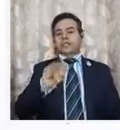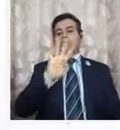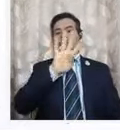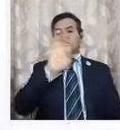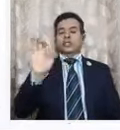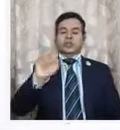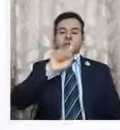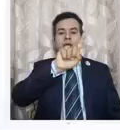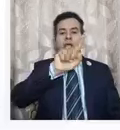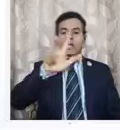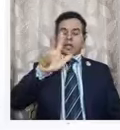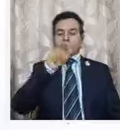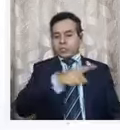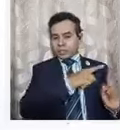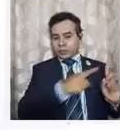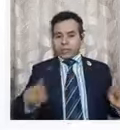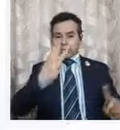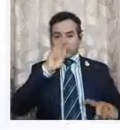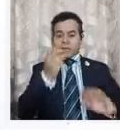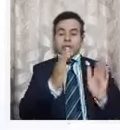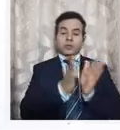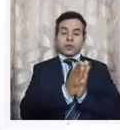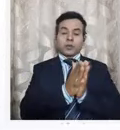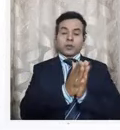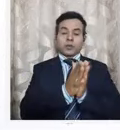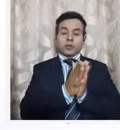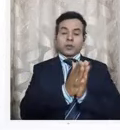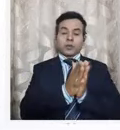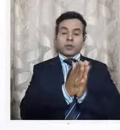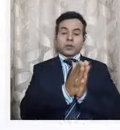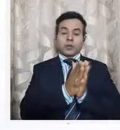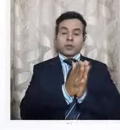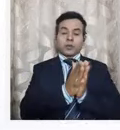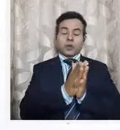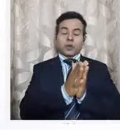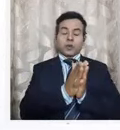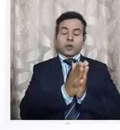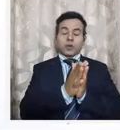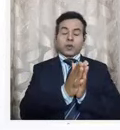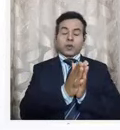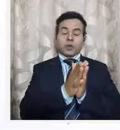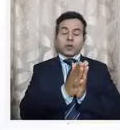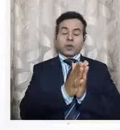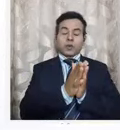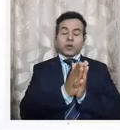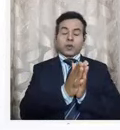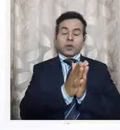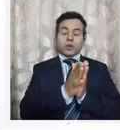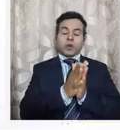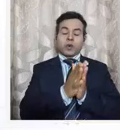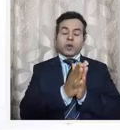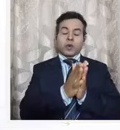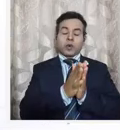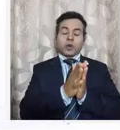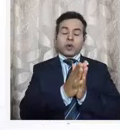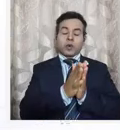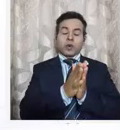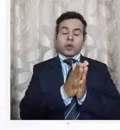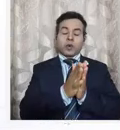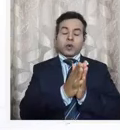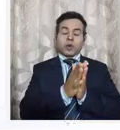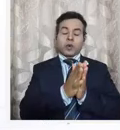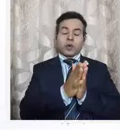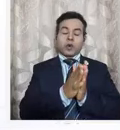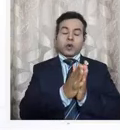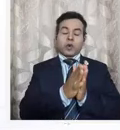1,37,81,169টি। অনলাইন প্ল্যাটফর্ম মুক্ত পাঠে সেবা দেওয়ার জন্য প্রশিক্ষণপ্রাপ্ত চিকিৎসক 16,408 জন, 24 ঘন্টায় নতুন চিকিৎসক